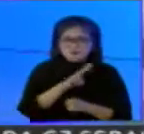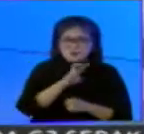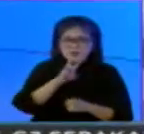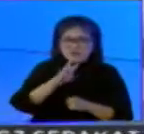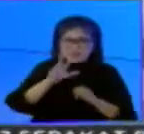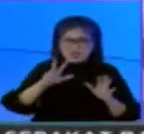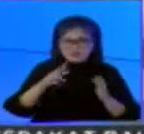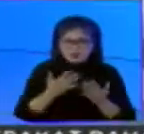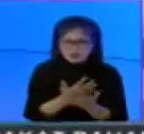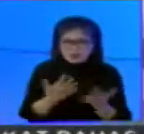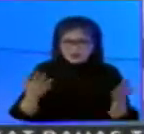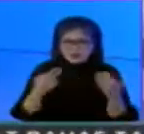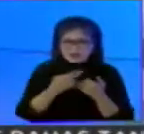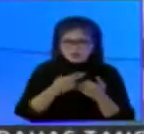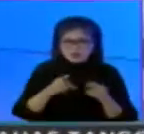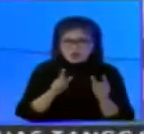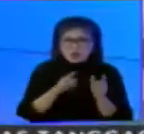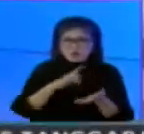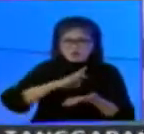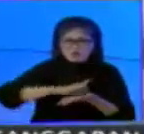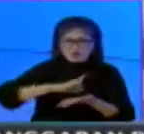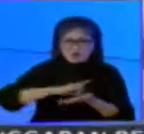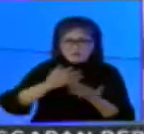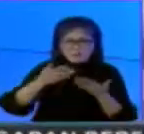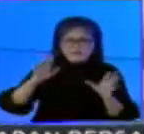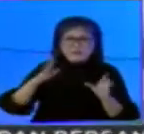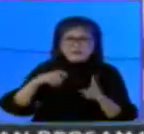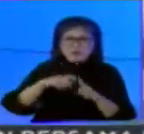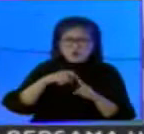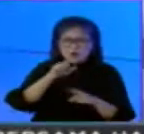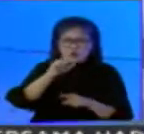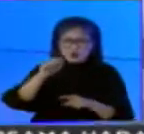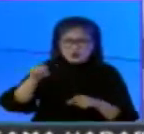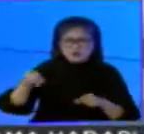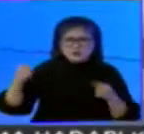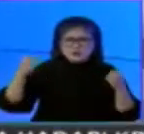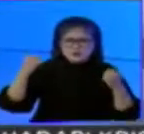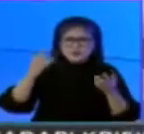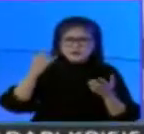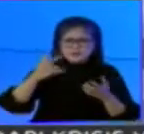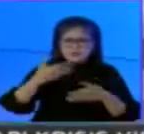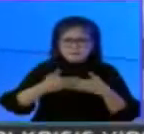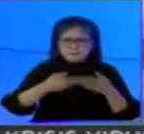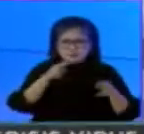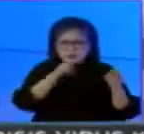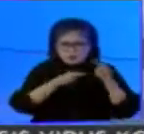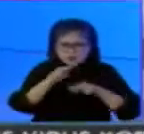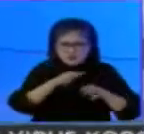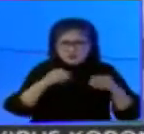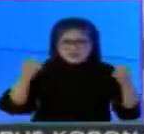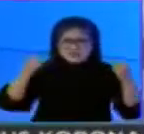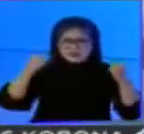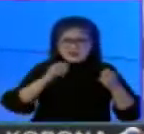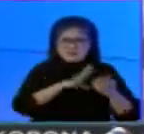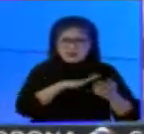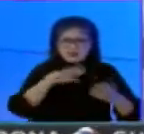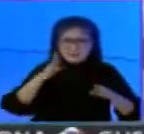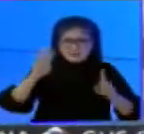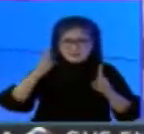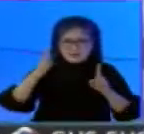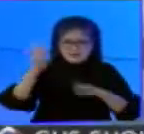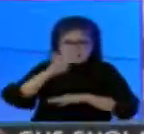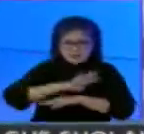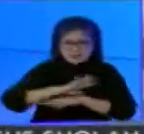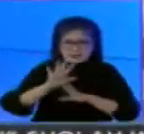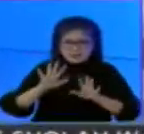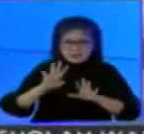238 WNI dari Wuhan berstatus bebas corona dan sehat, namun tetap akan menjalani observasi kesehatan selama 14